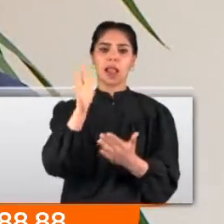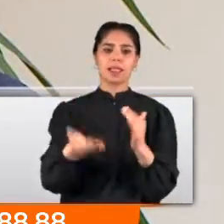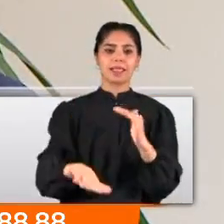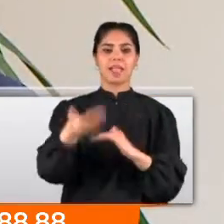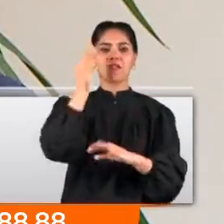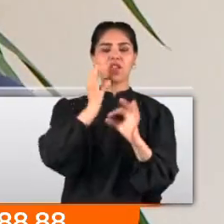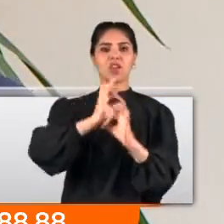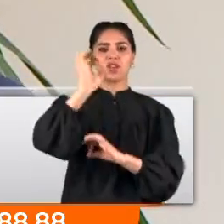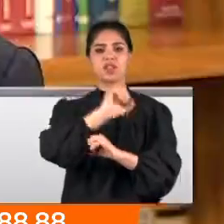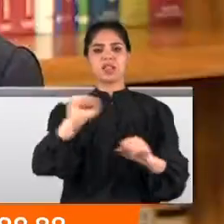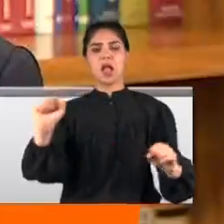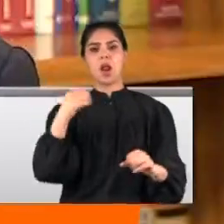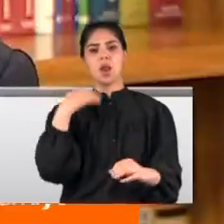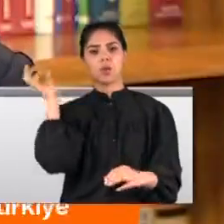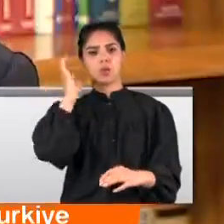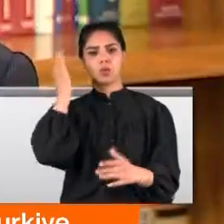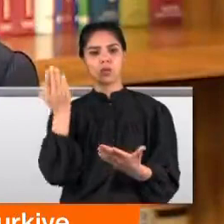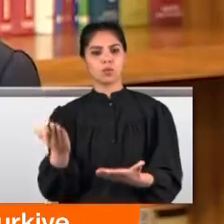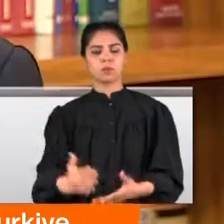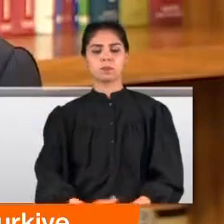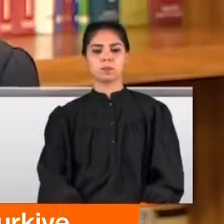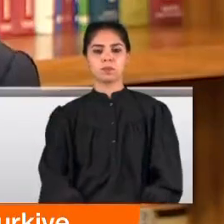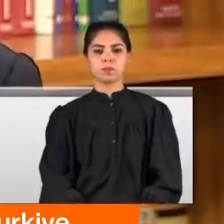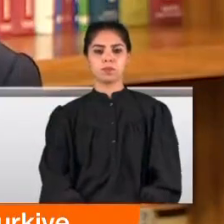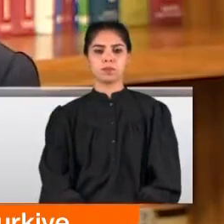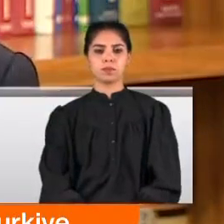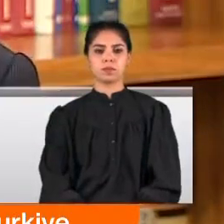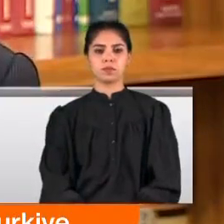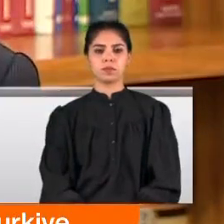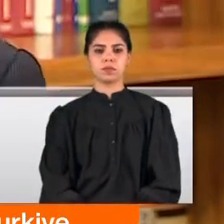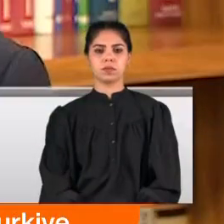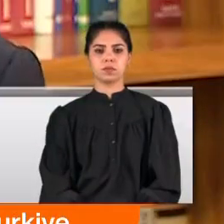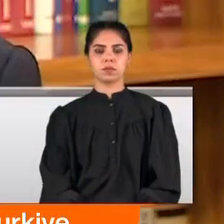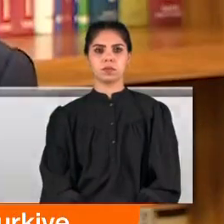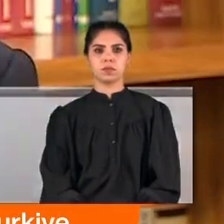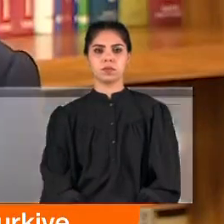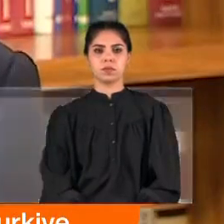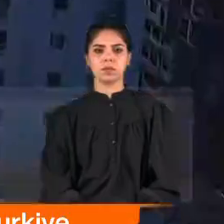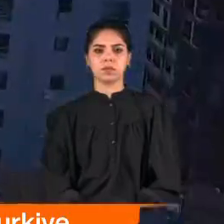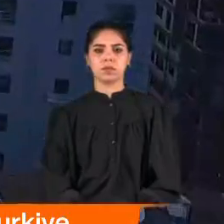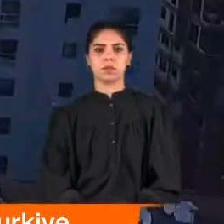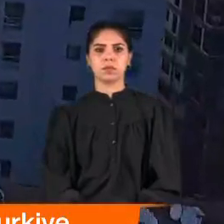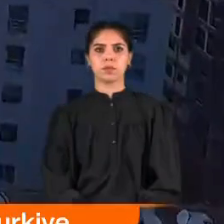kişinin bağlı olduğu öğren bu oluşturup yaşamak için Türkiye'ye gelmiştin tek amacım takımı ulaşmak